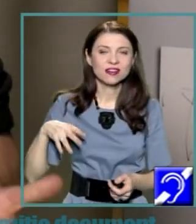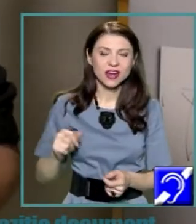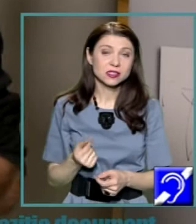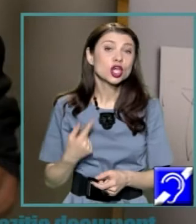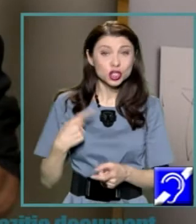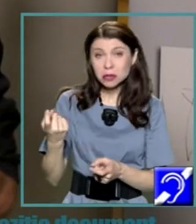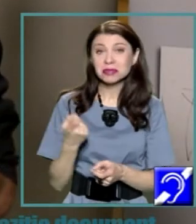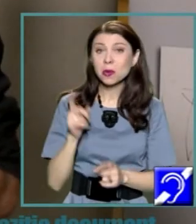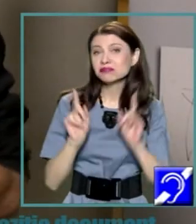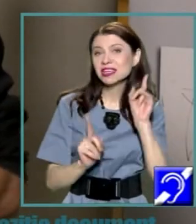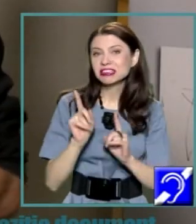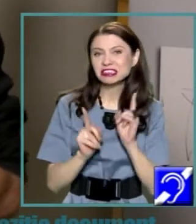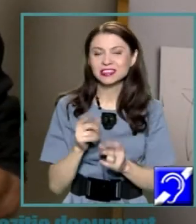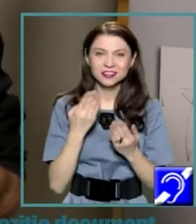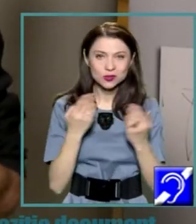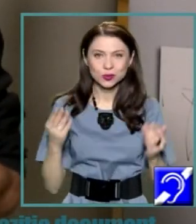mai apar și eu din când în când.